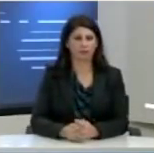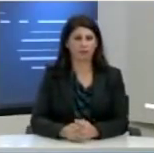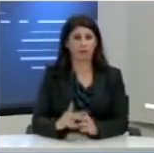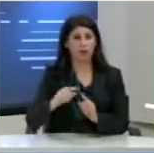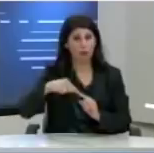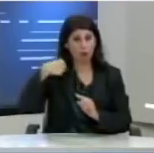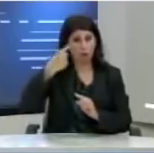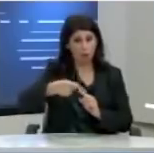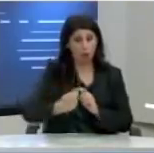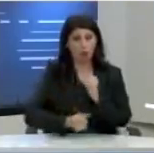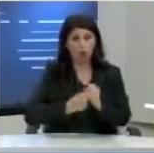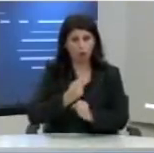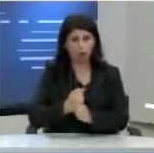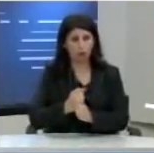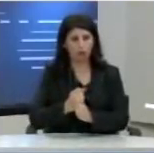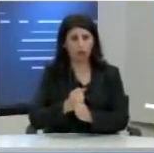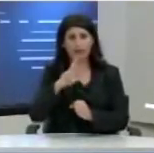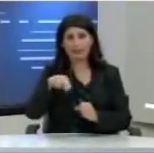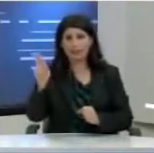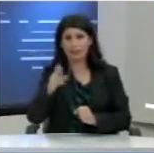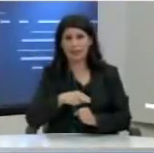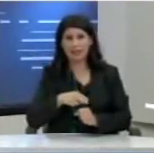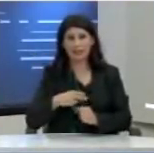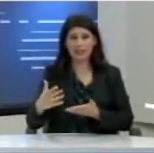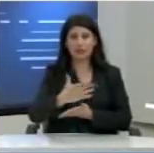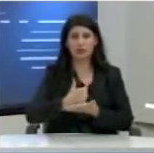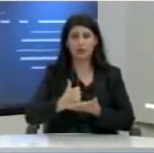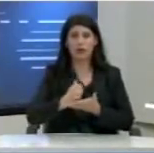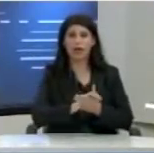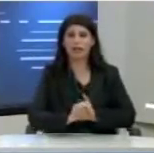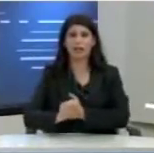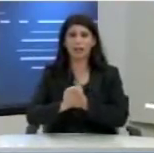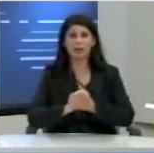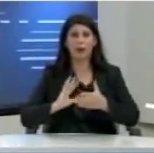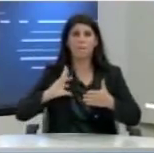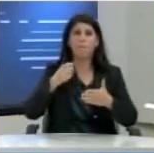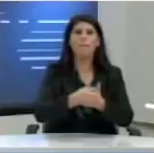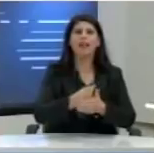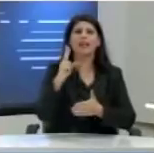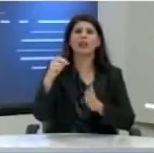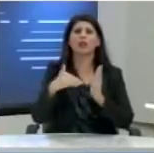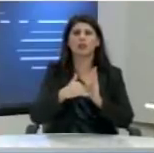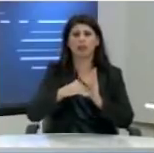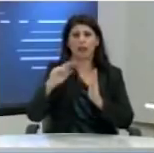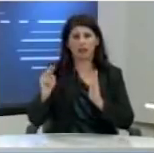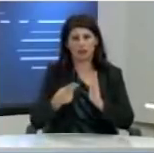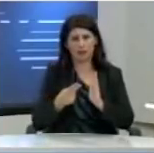Από την επόμενη χρονιά, η κατάργηση της φοράς αλληλεγγύης για εισοδήματα έως 20.000 ευρώ και η μείωση της